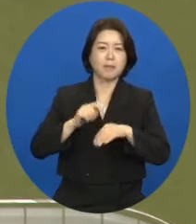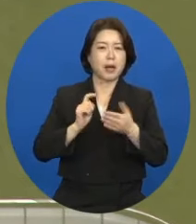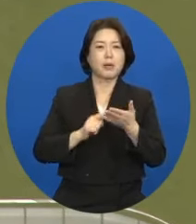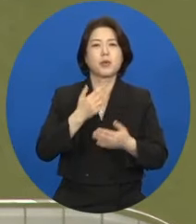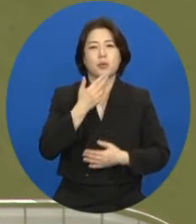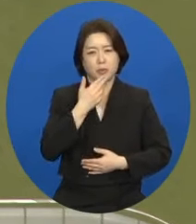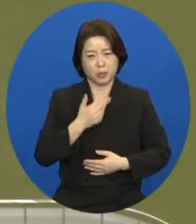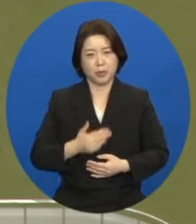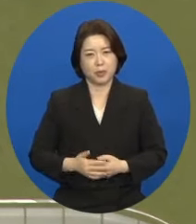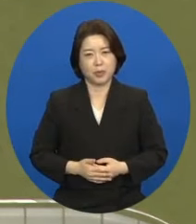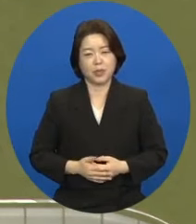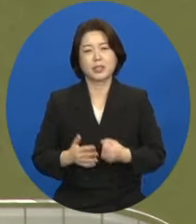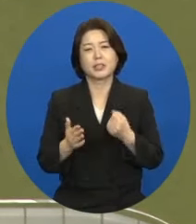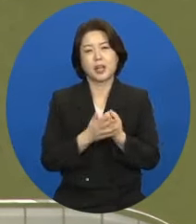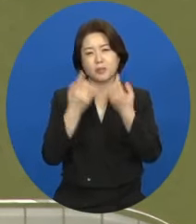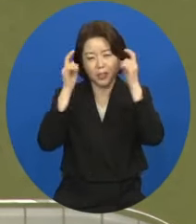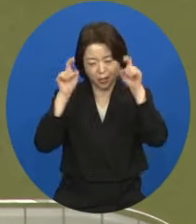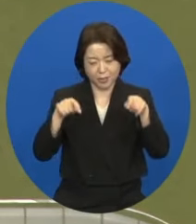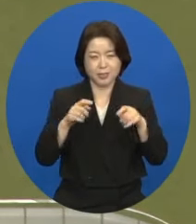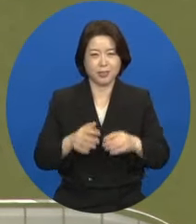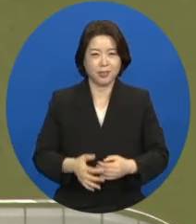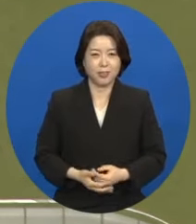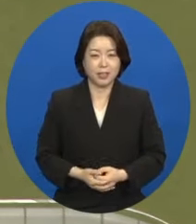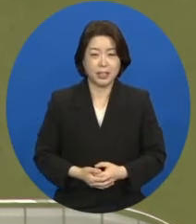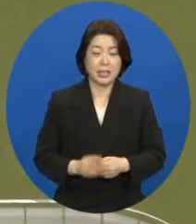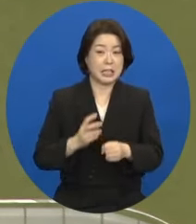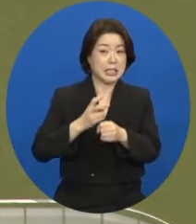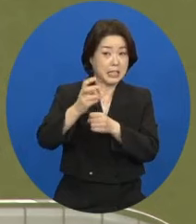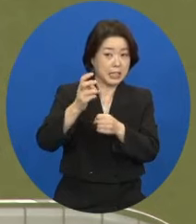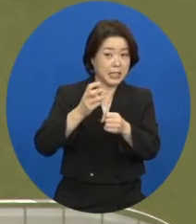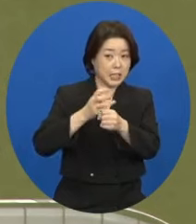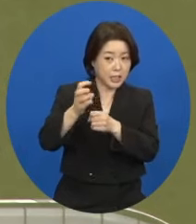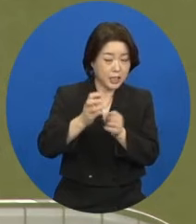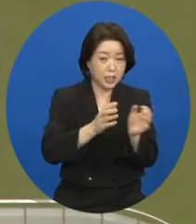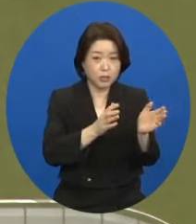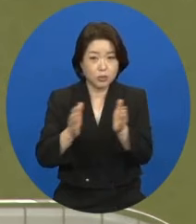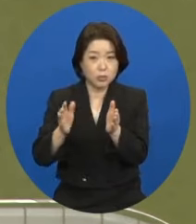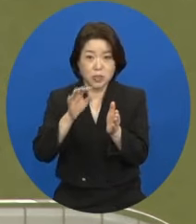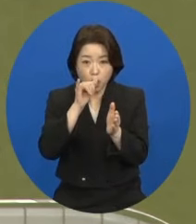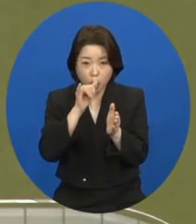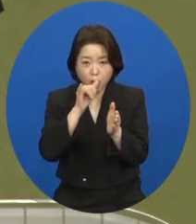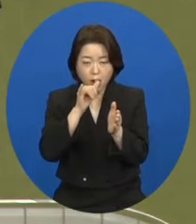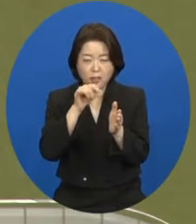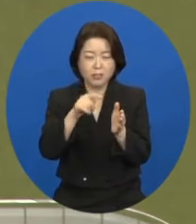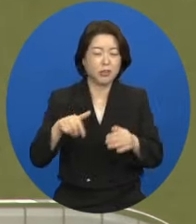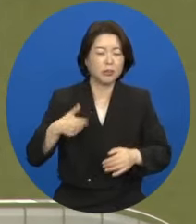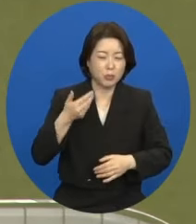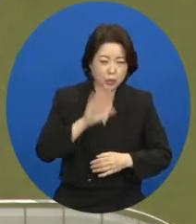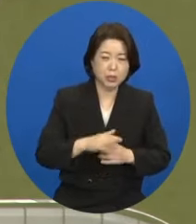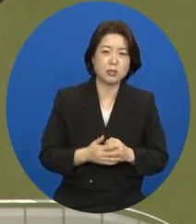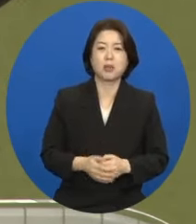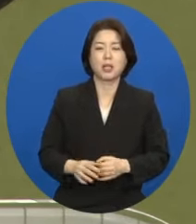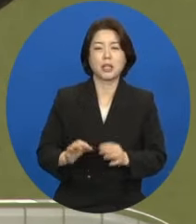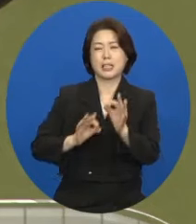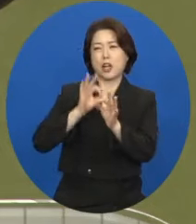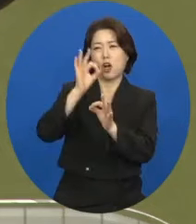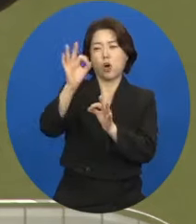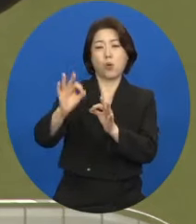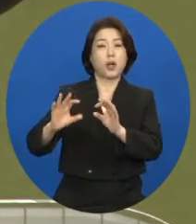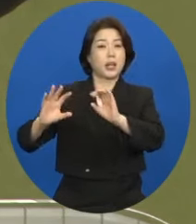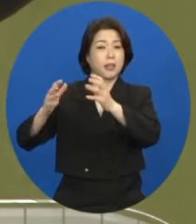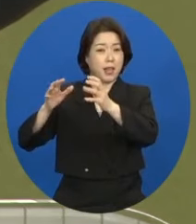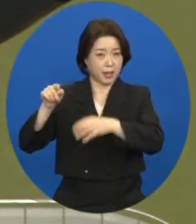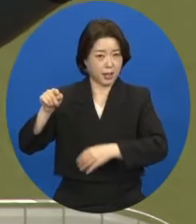못했다라고 얘기를 해요. 그래서 20년 뒤를 준비했을지는 모르겠지만 2천만 년, 아니 영원한 그